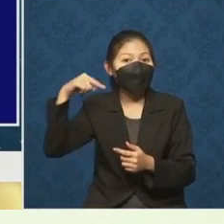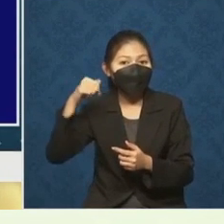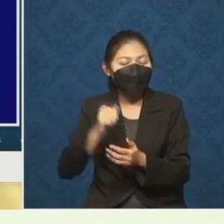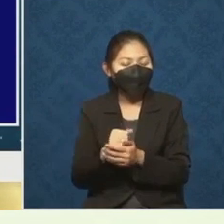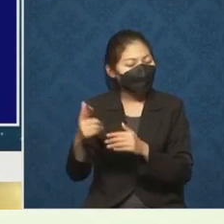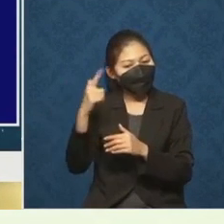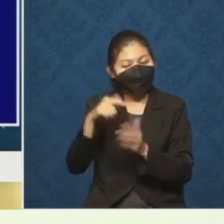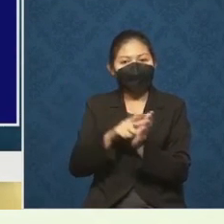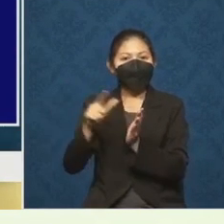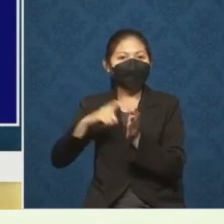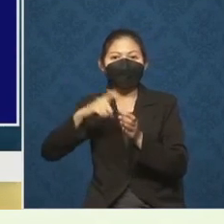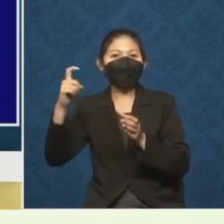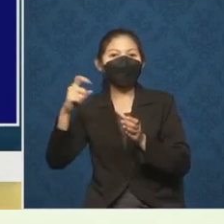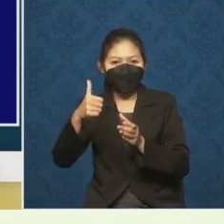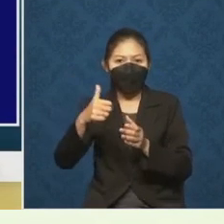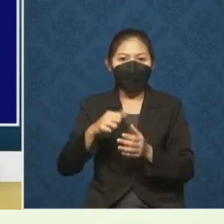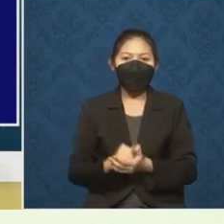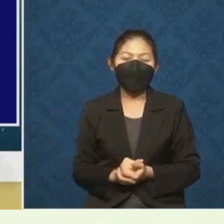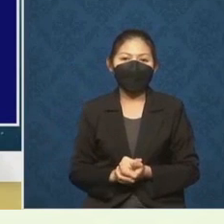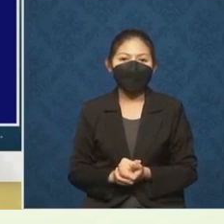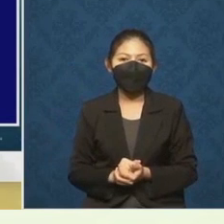านะครับ